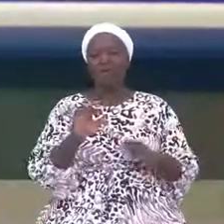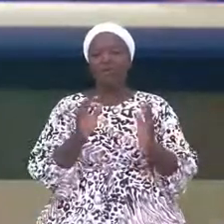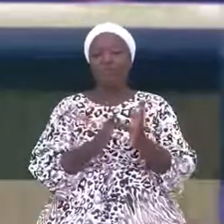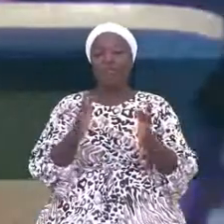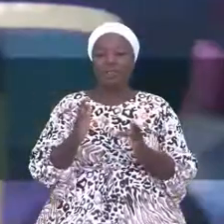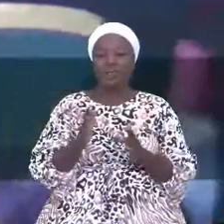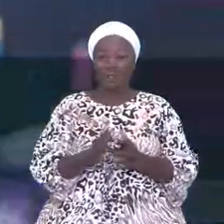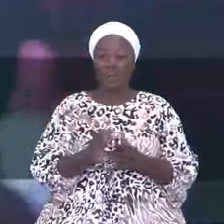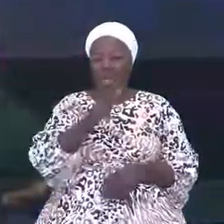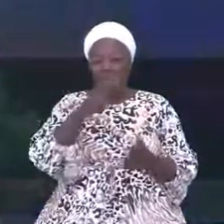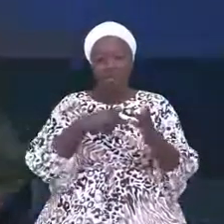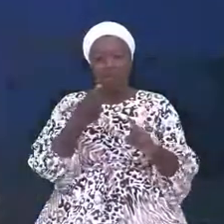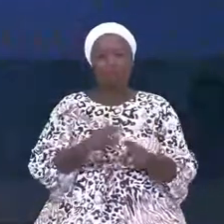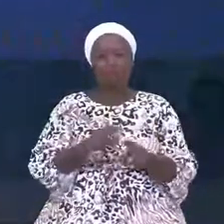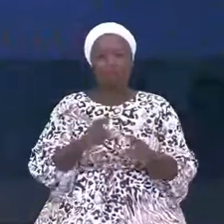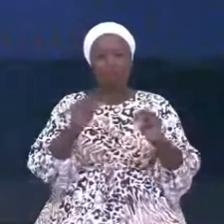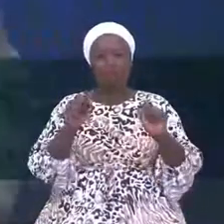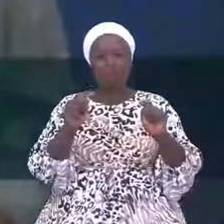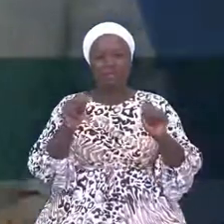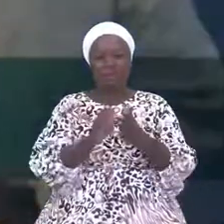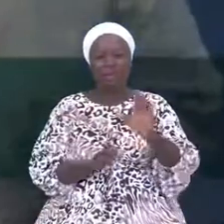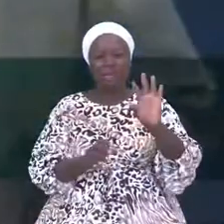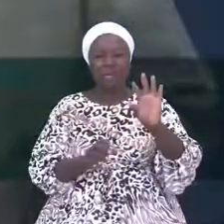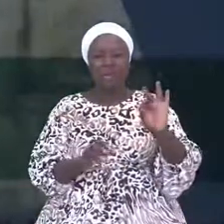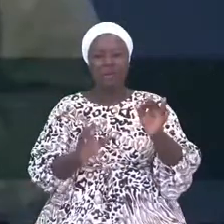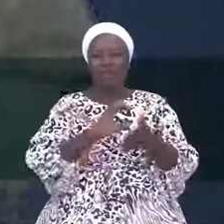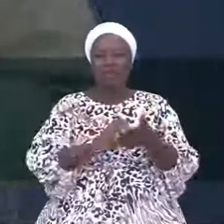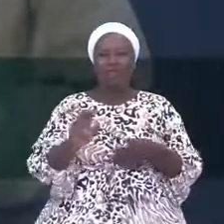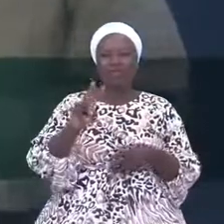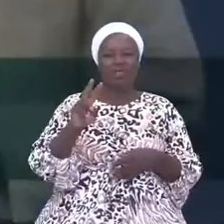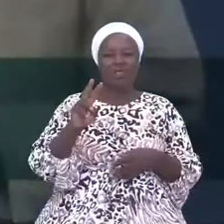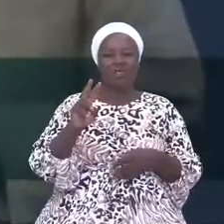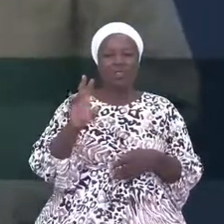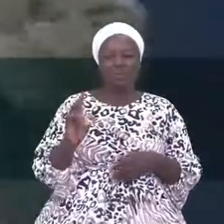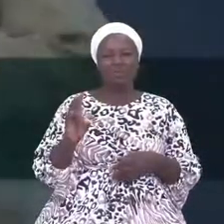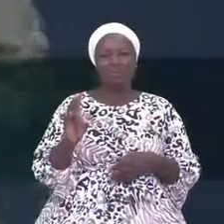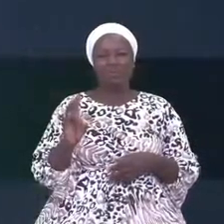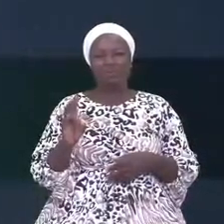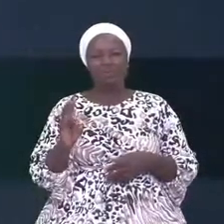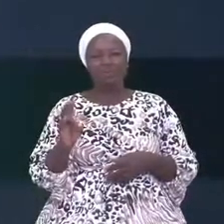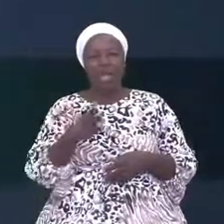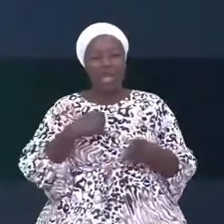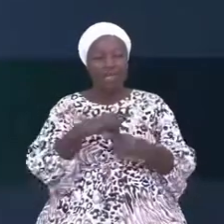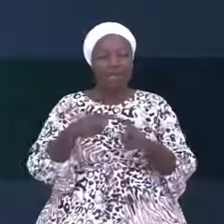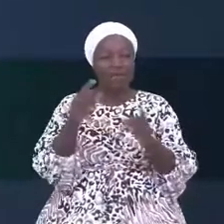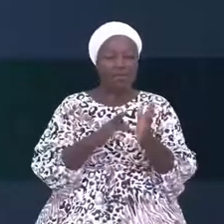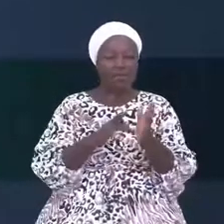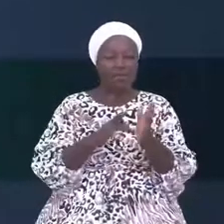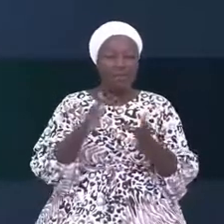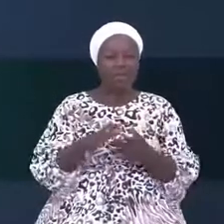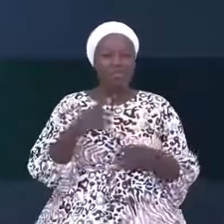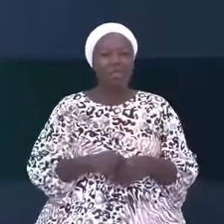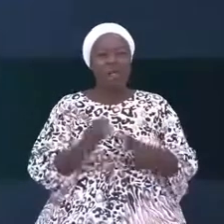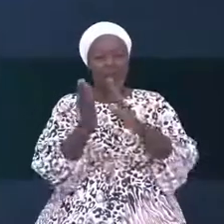miraculeuses dans la miséricorde de Jésus. Je vous lis en Matthieu chapitre 9, lisons à partir du verset